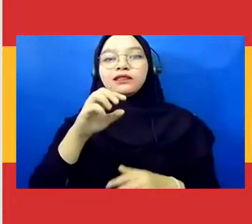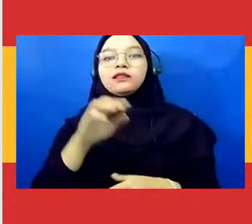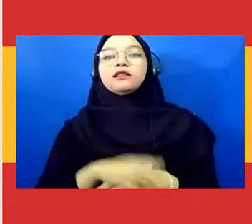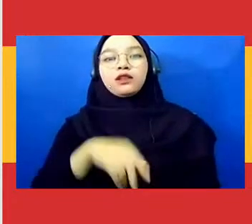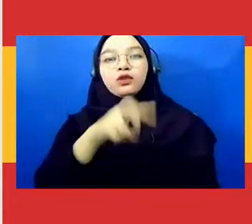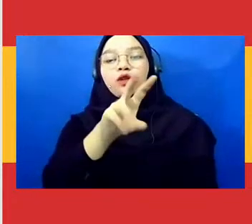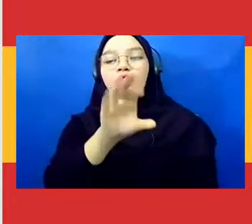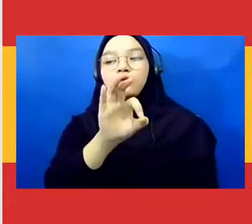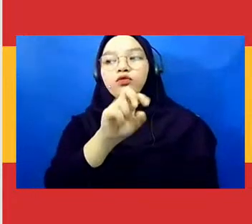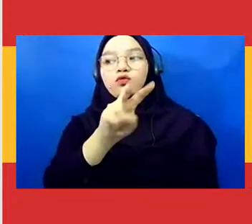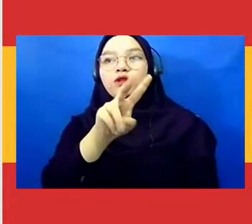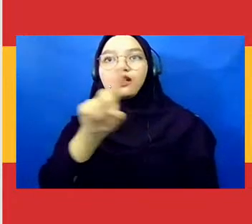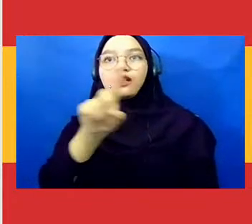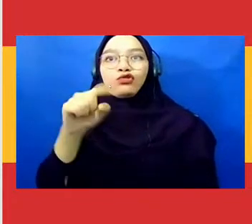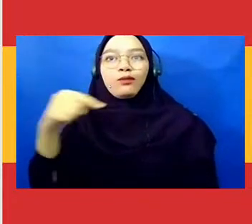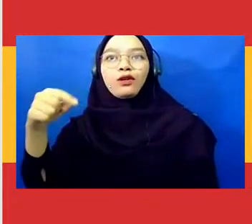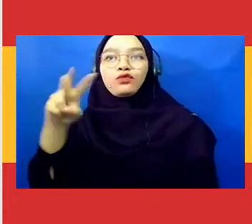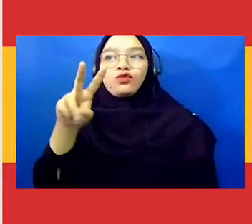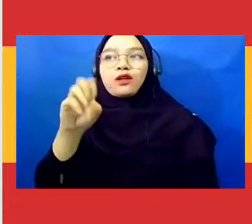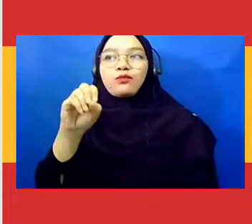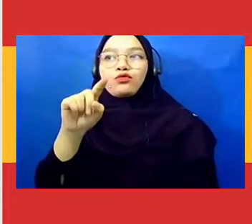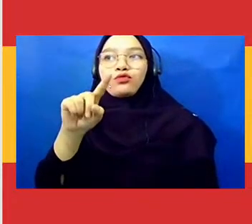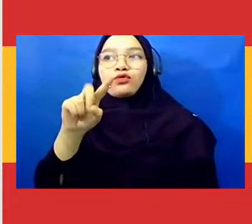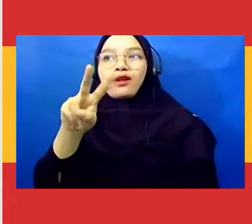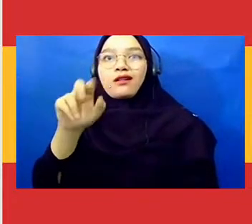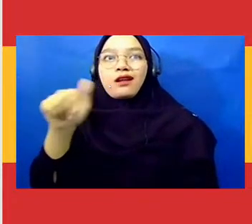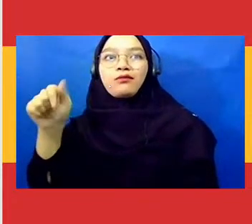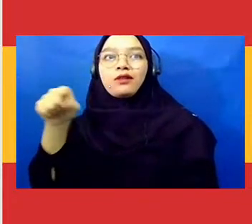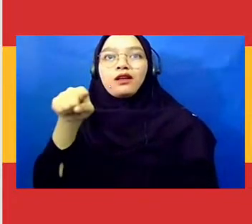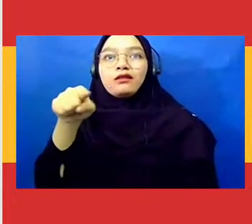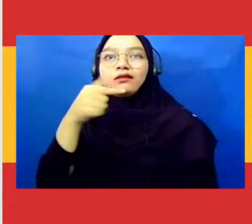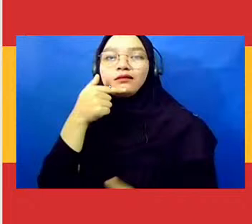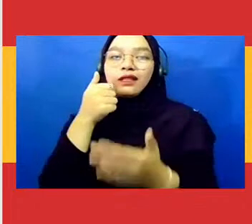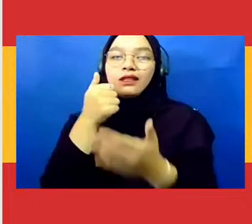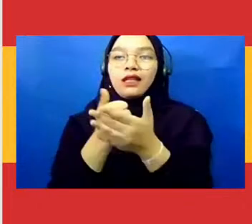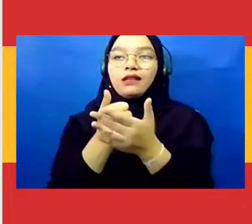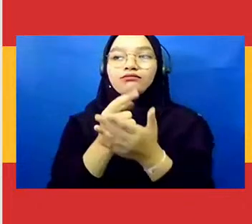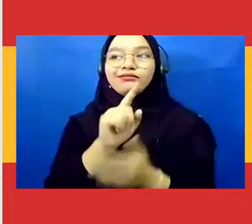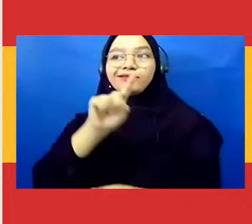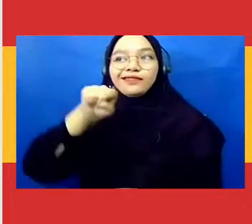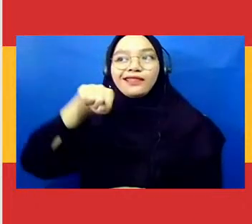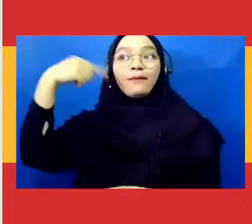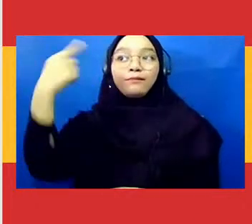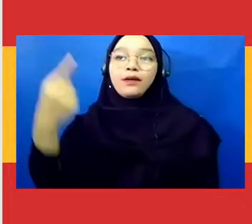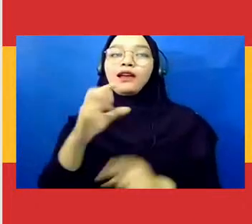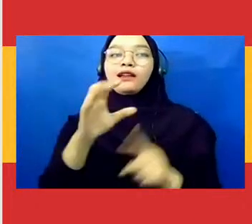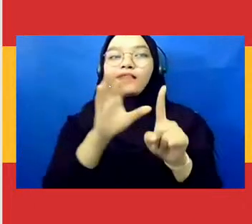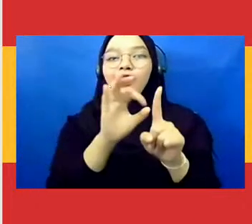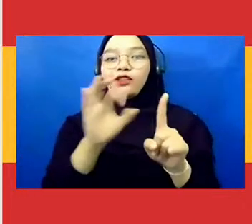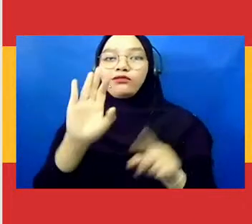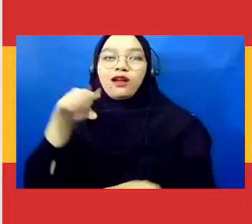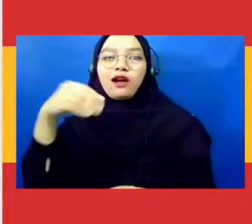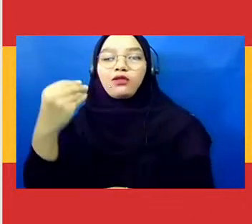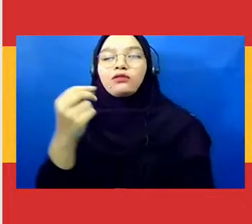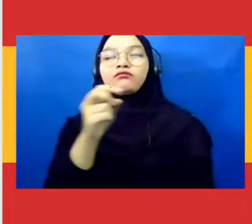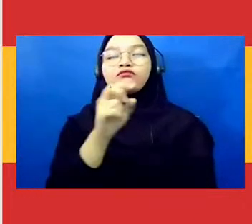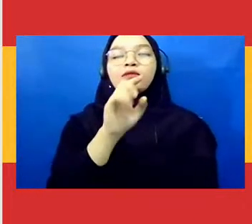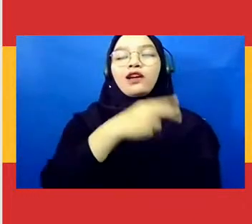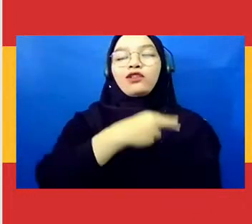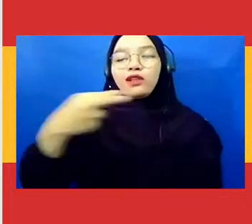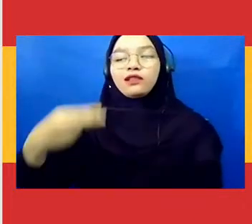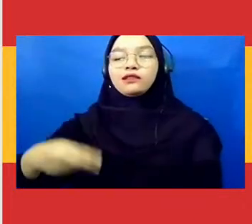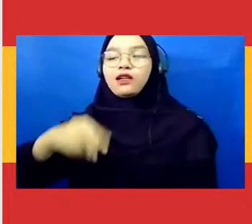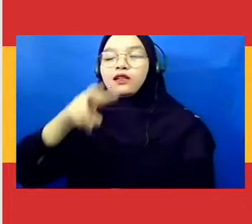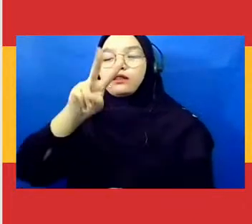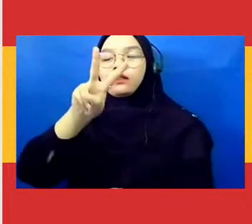2021-2026 penting sekali. Untuk juga nanti pada 100 tahun Indonesia 2045 dan juga